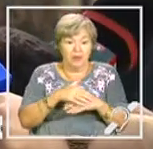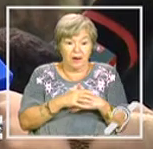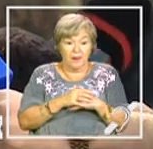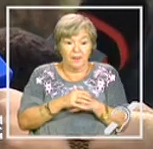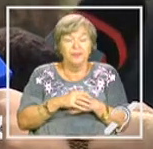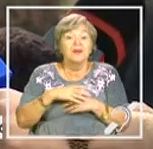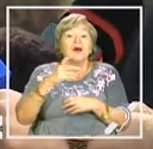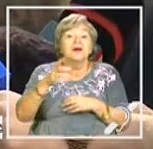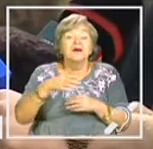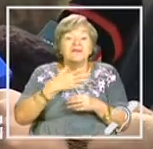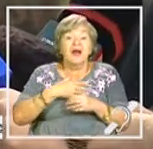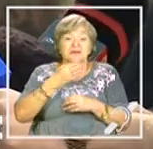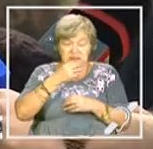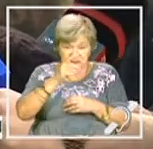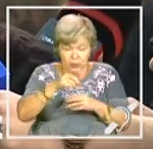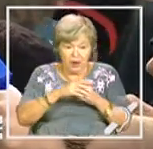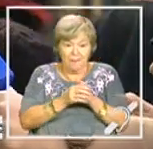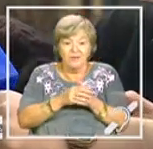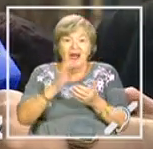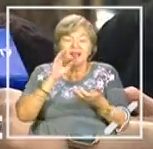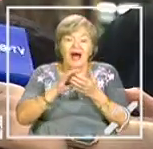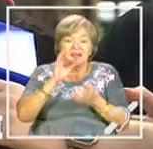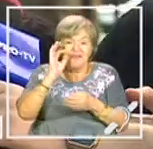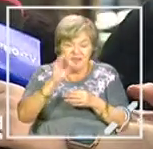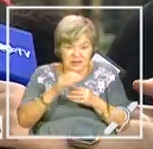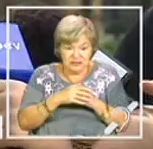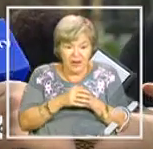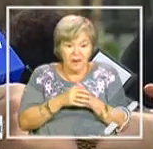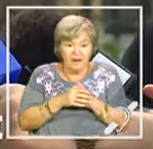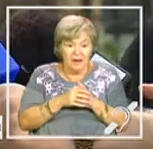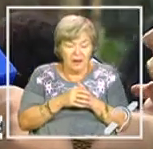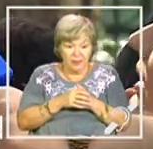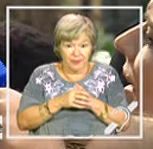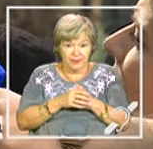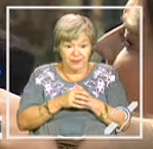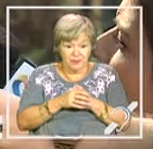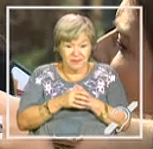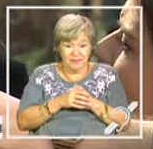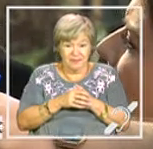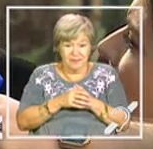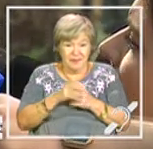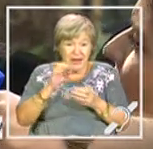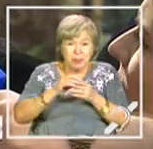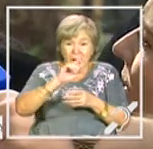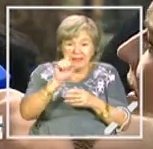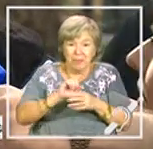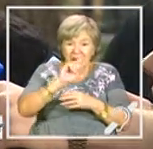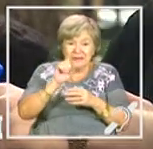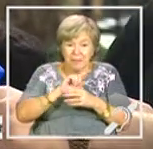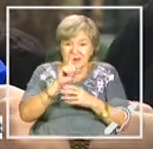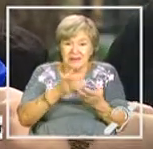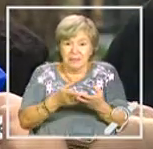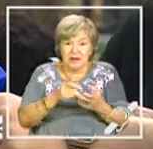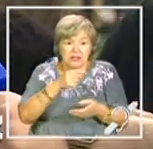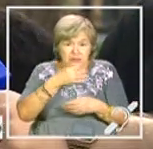exacte, dacă îmi dați datele exacte, colaboratorii mei. Vă rog să ne spuneți. Stați așa că nu mai